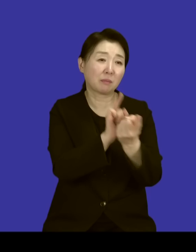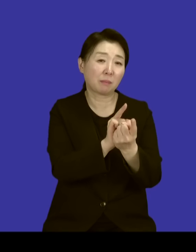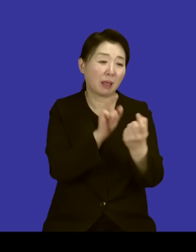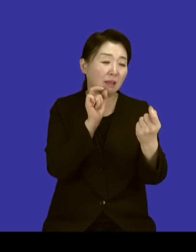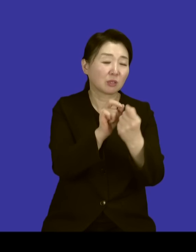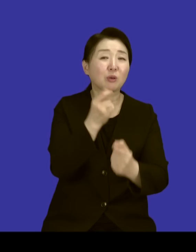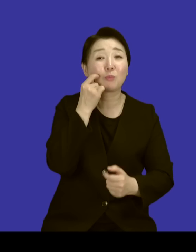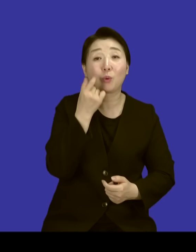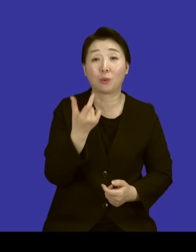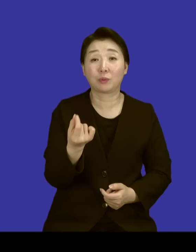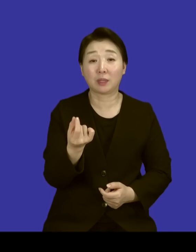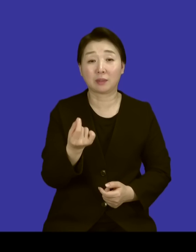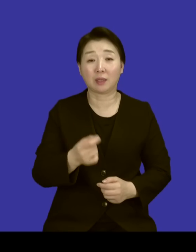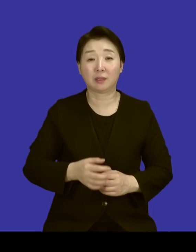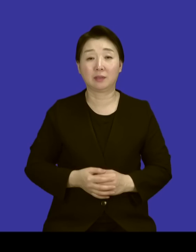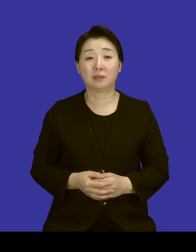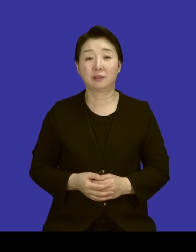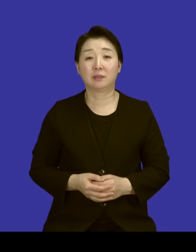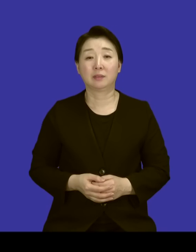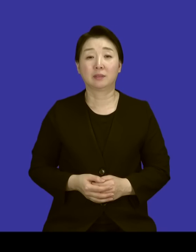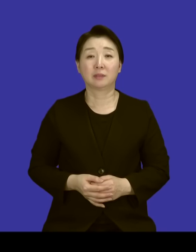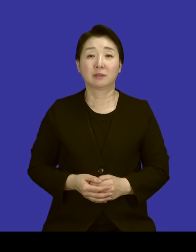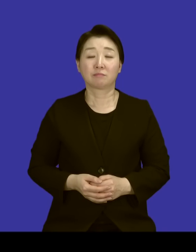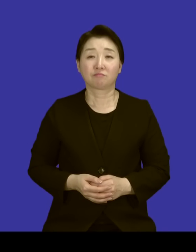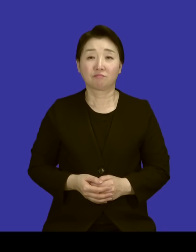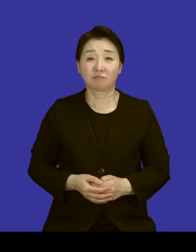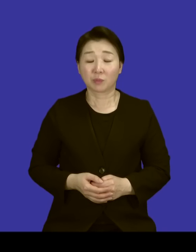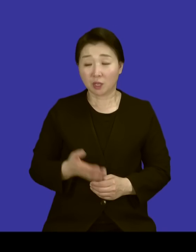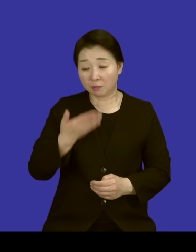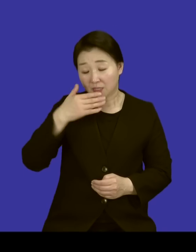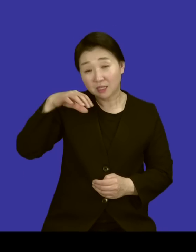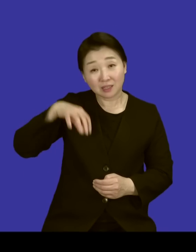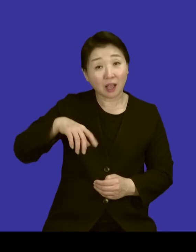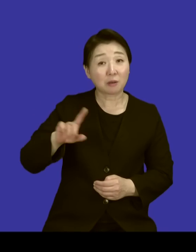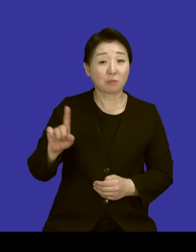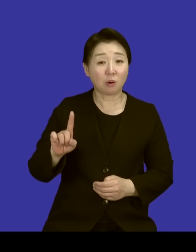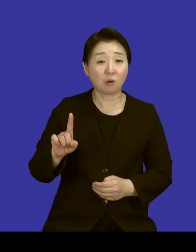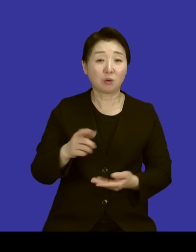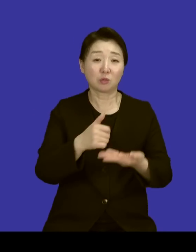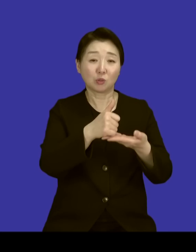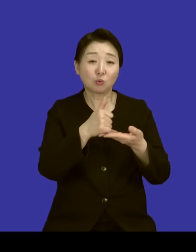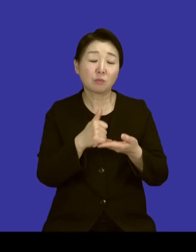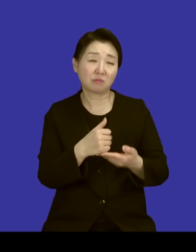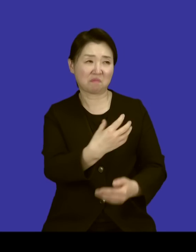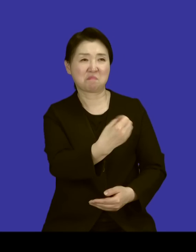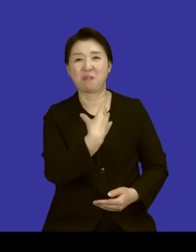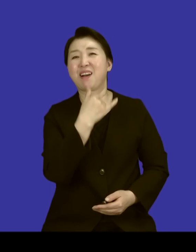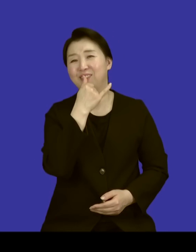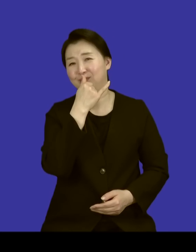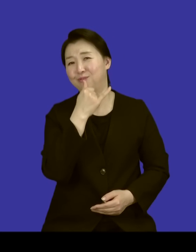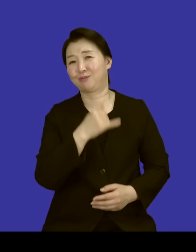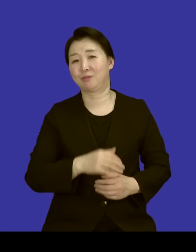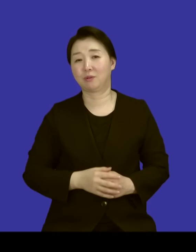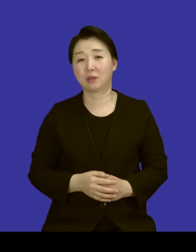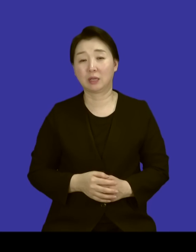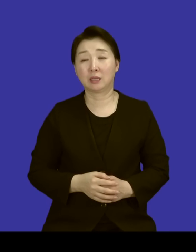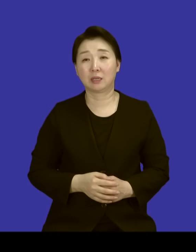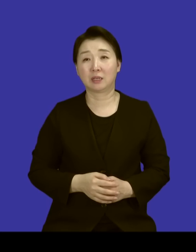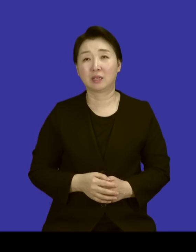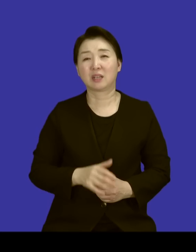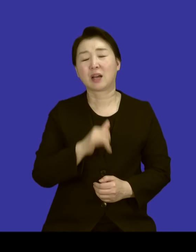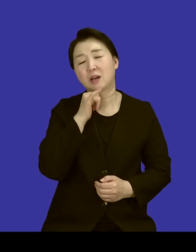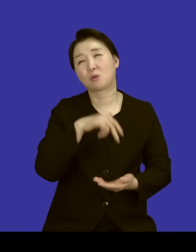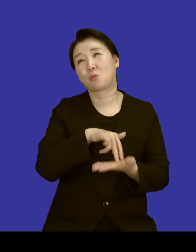잘 못해요. 네. 아니면 물건을 대상으로 하든지. 근데 이 밥집은 손님들이 자꾸 말을 걸어와요. 가난하고 외로우신가